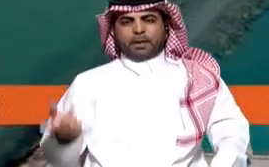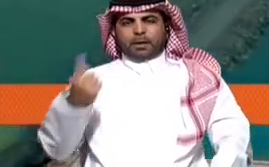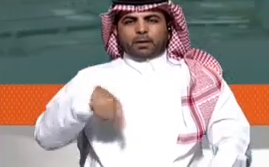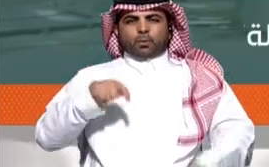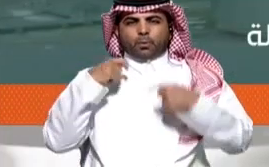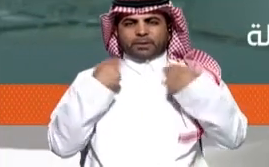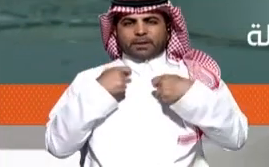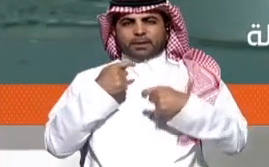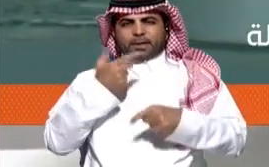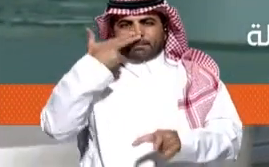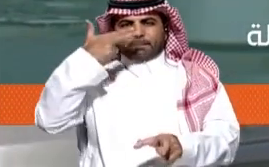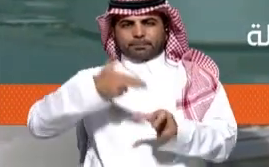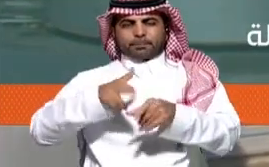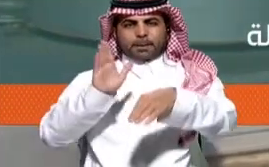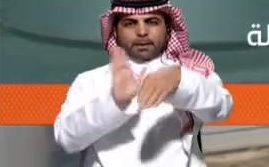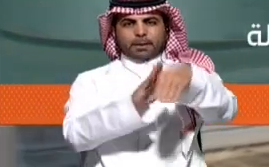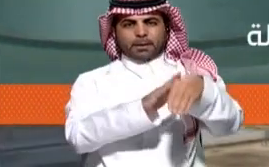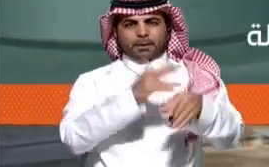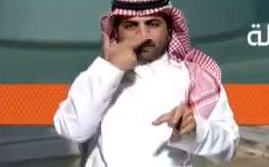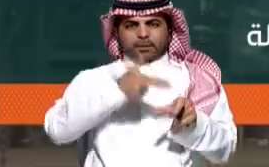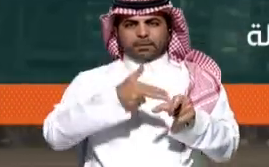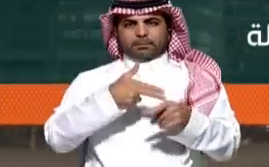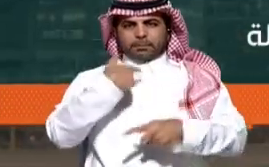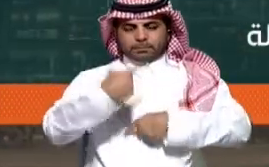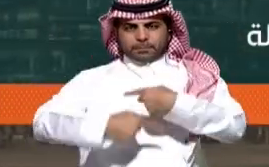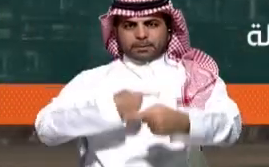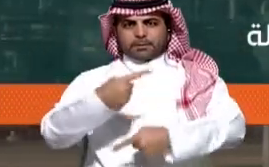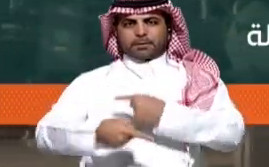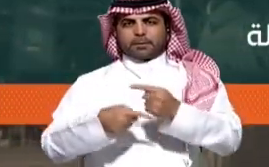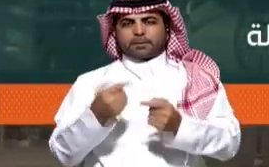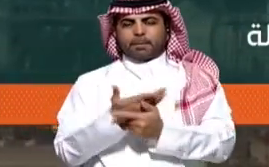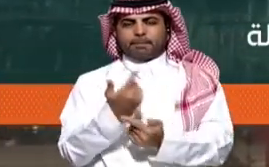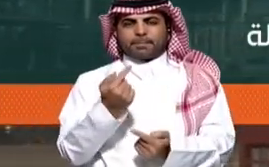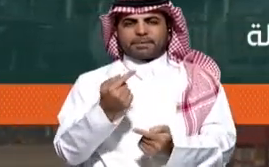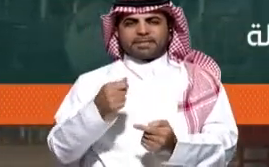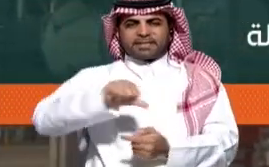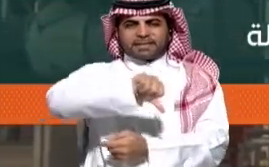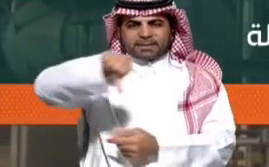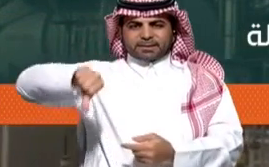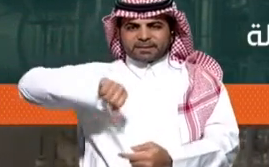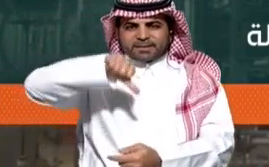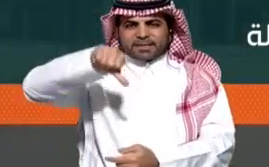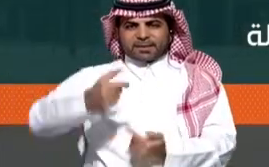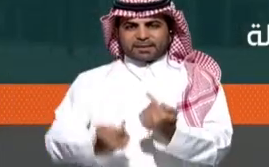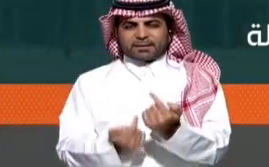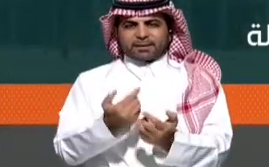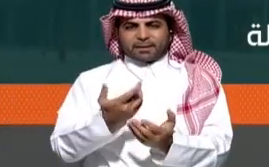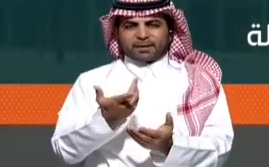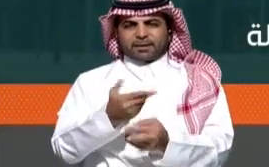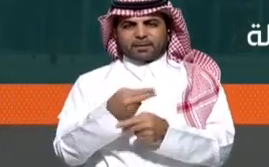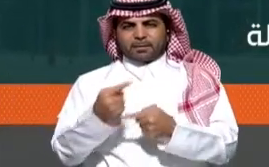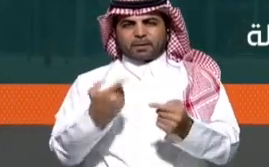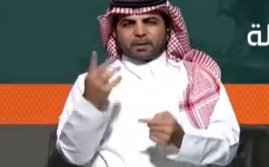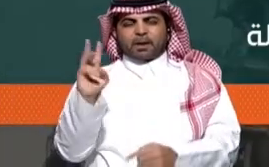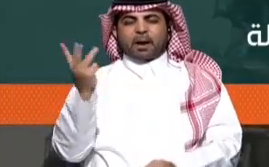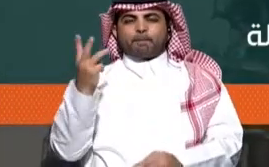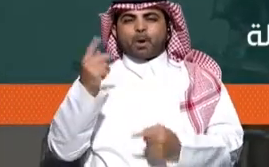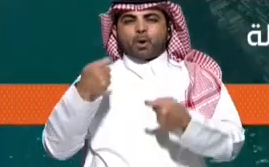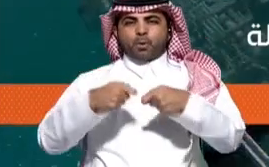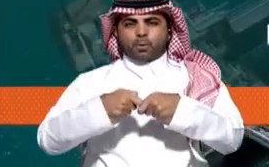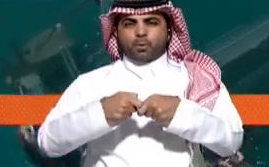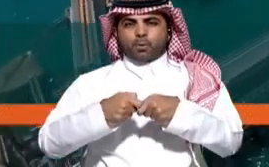وزارة الطاقة توجه أرامكو بالاستمرار في توفير إمدادات الزيت الخام عند مستوى 12 مليون و300